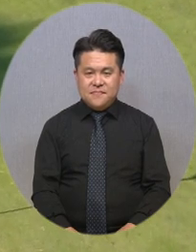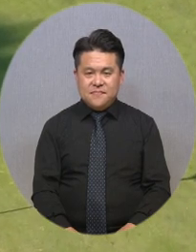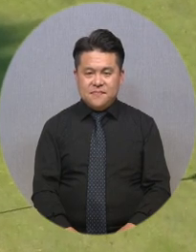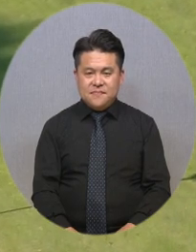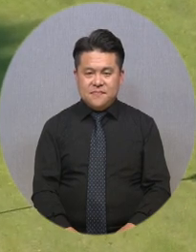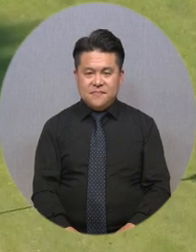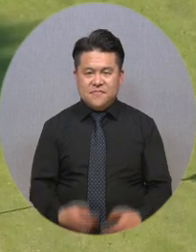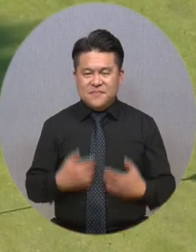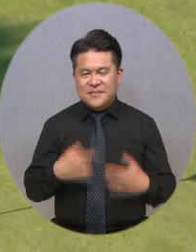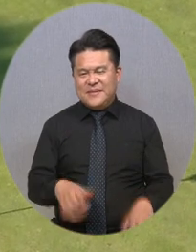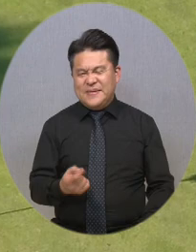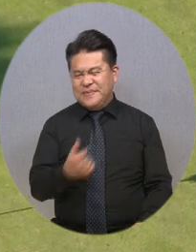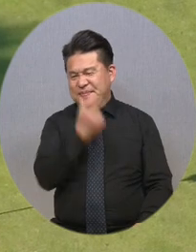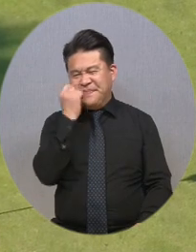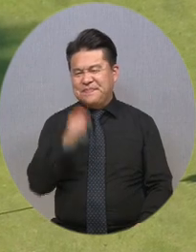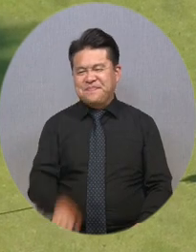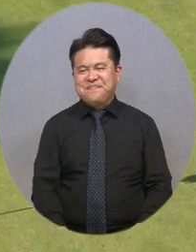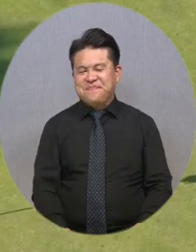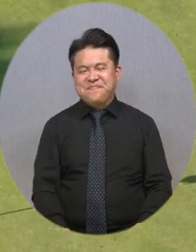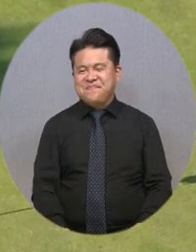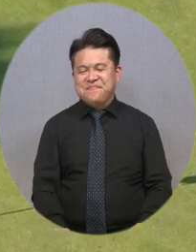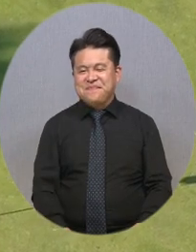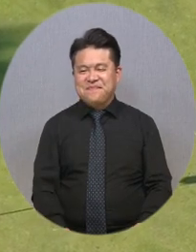아 약하다. 약해.